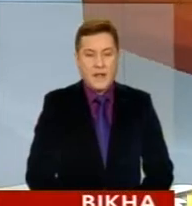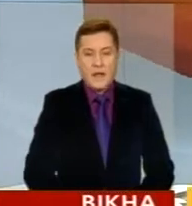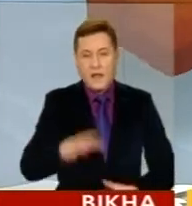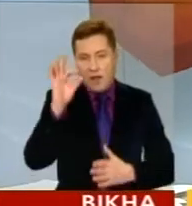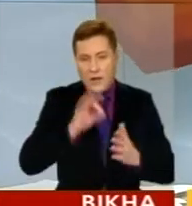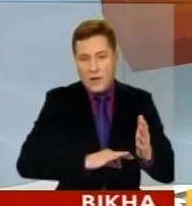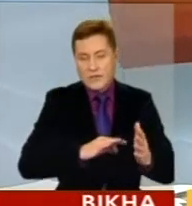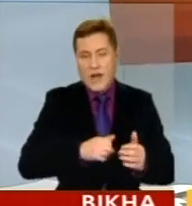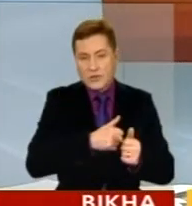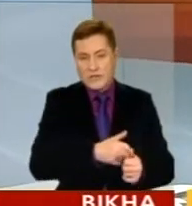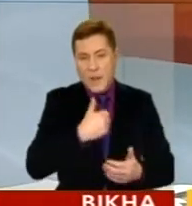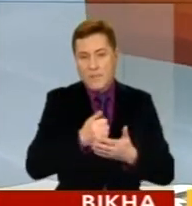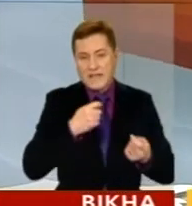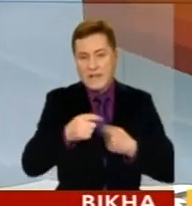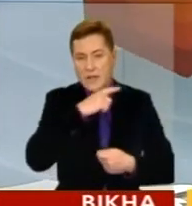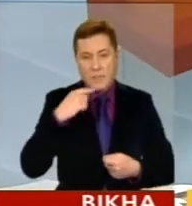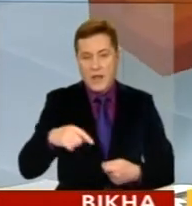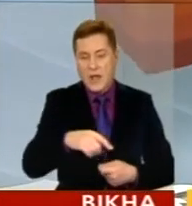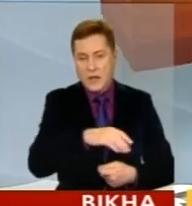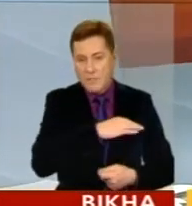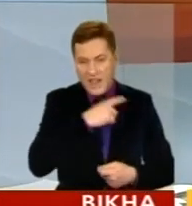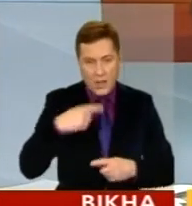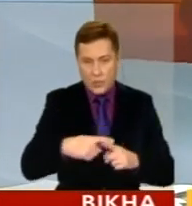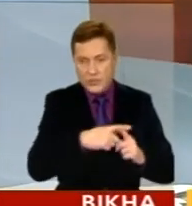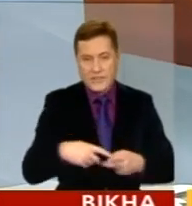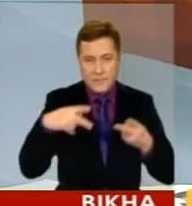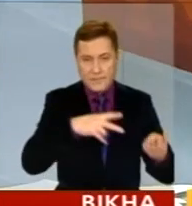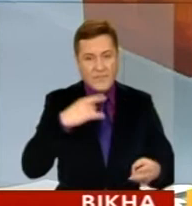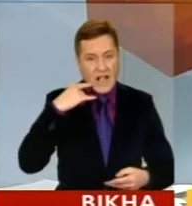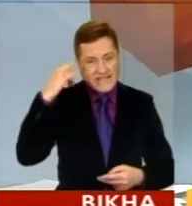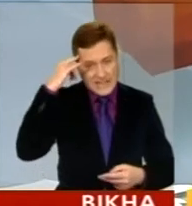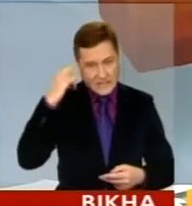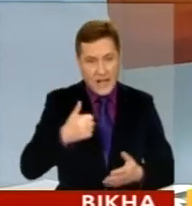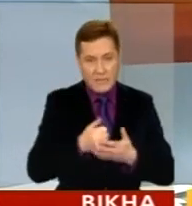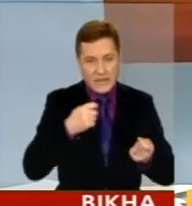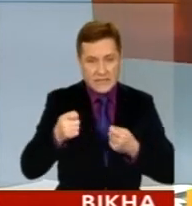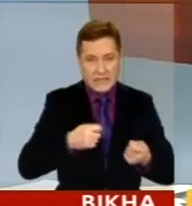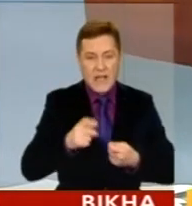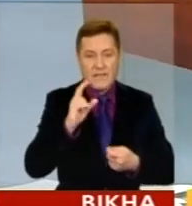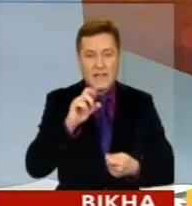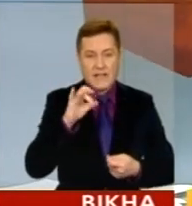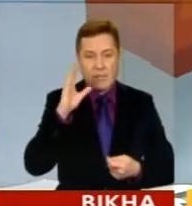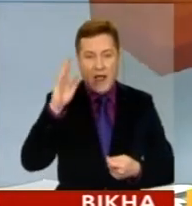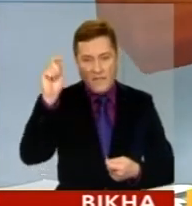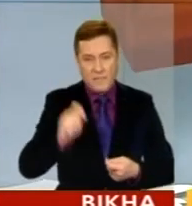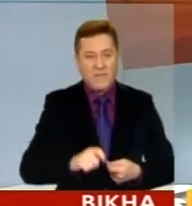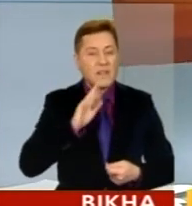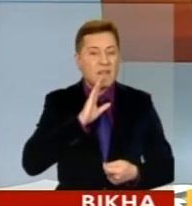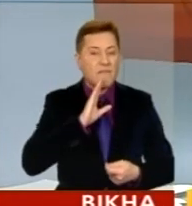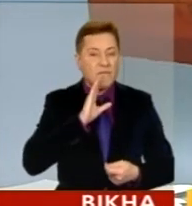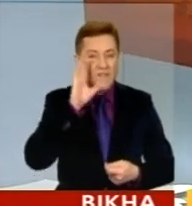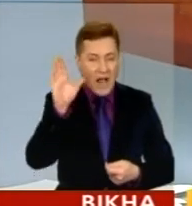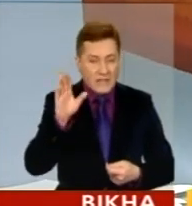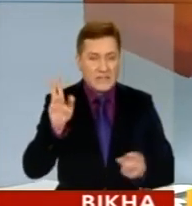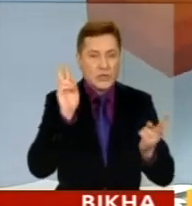Одразу за президентом Білорусі на Банковій ще один візит президента Казахстана Нурсултана Назарбаєва. До Києва він прилетів сьогодні вранці, одразу